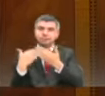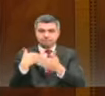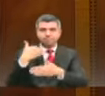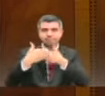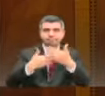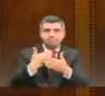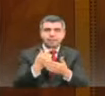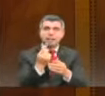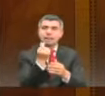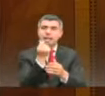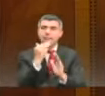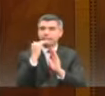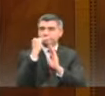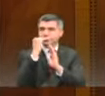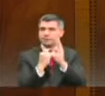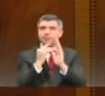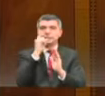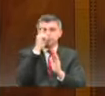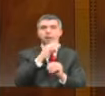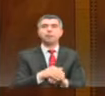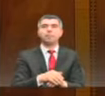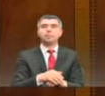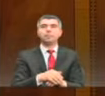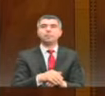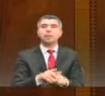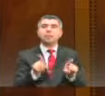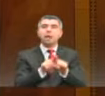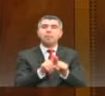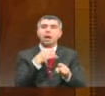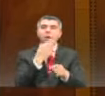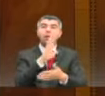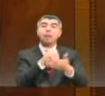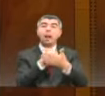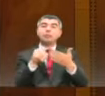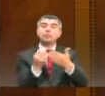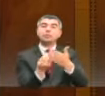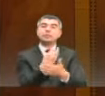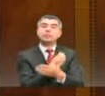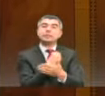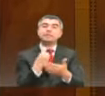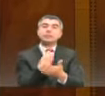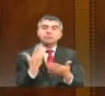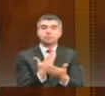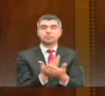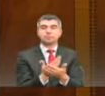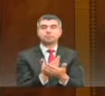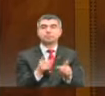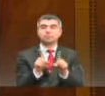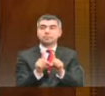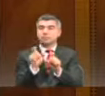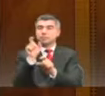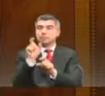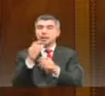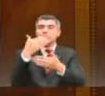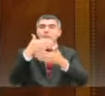لتخفيض أثمان الأدوية. تفعيل مقتضيات الخريطة الصحية، متابعة تأهيل المستشفيات